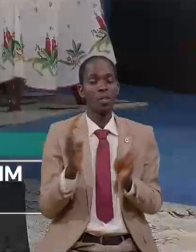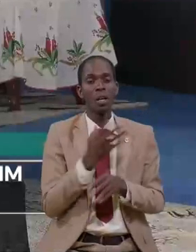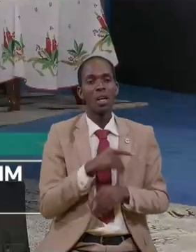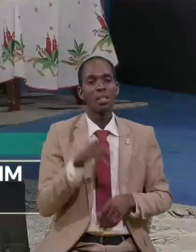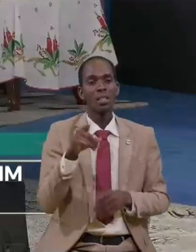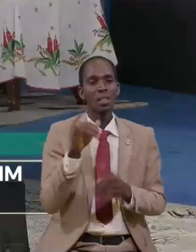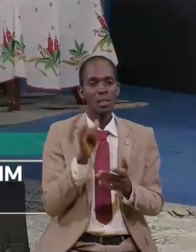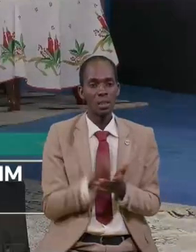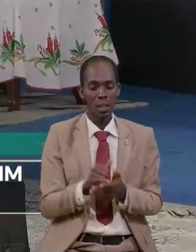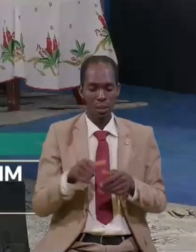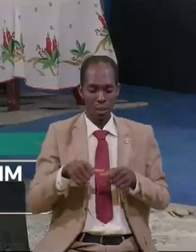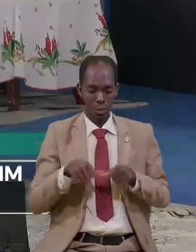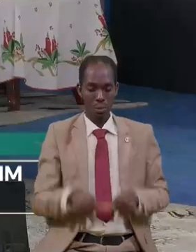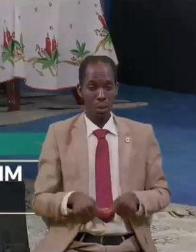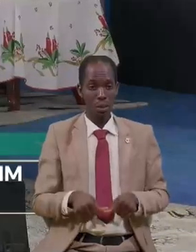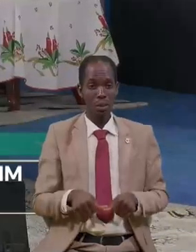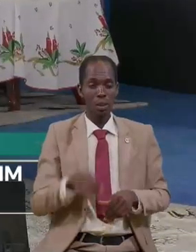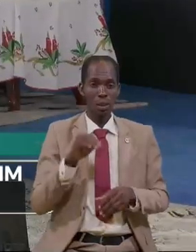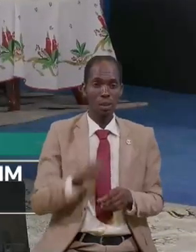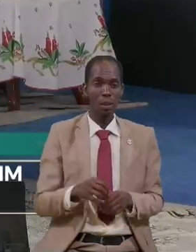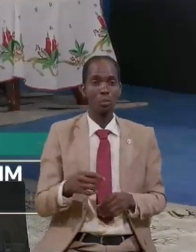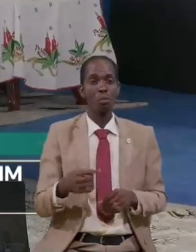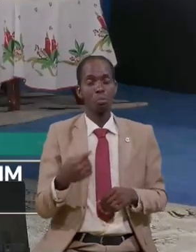Celui qui demeure en moi,